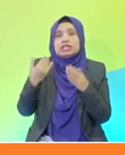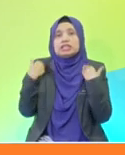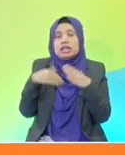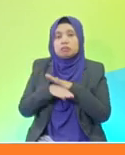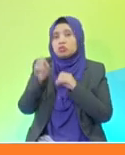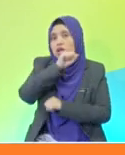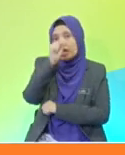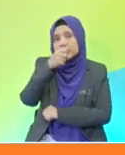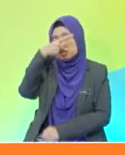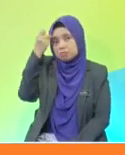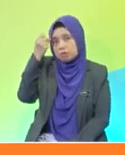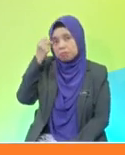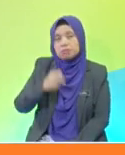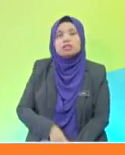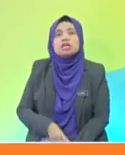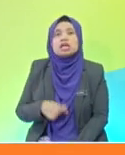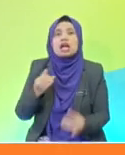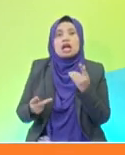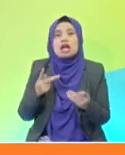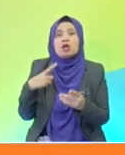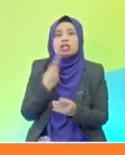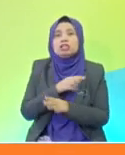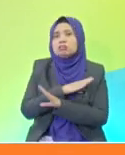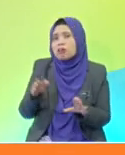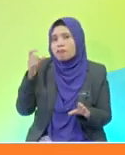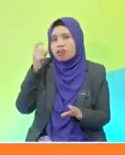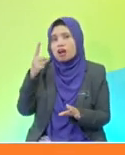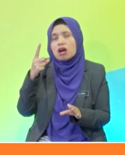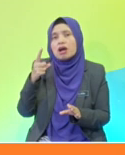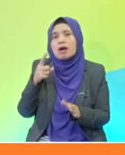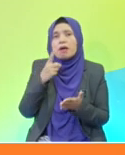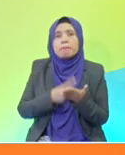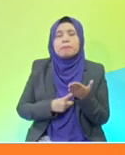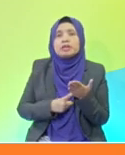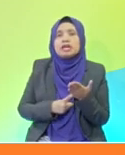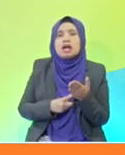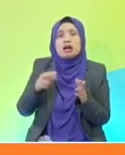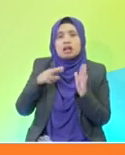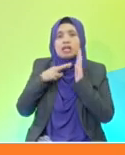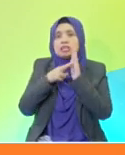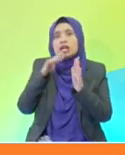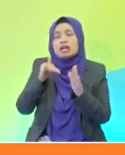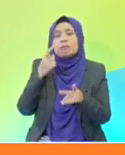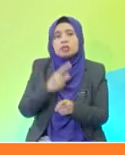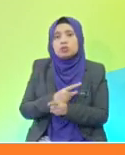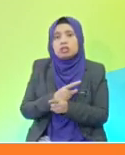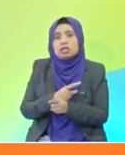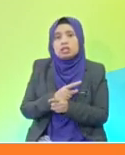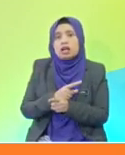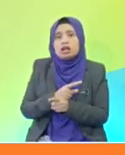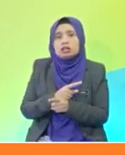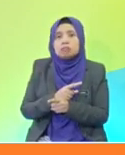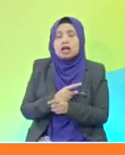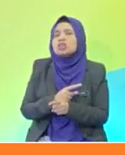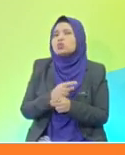sebab Apa sebab jika kita tidak memahami apa Kelo ataupun rajah dengan tepat maka adalah suka